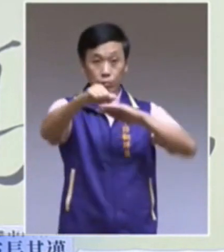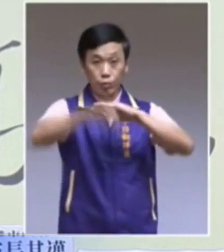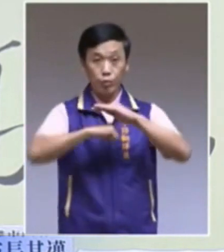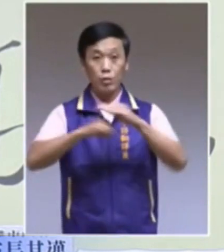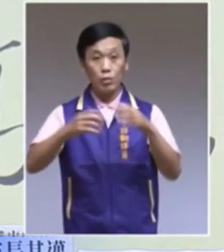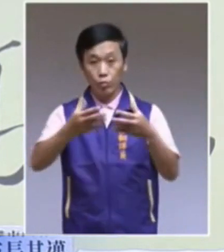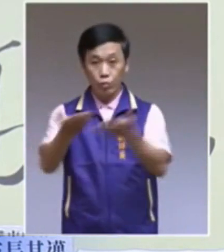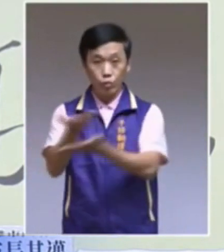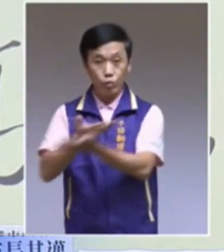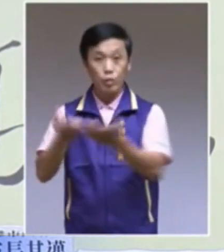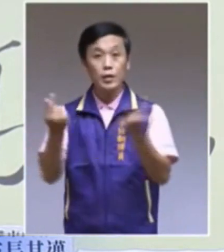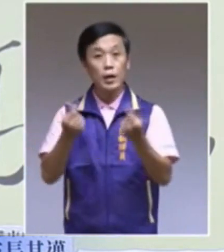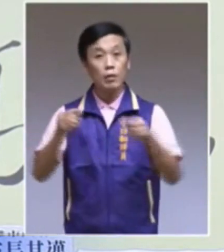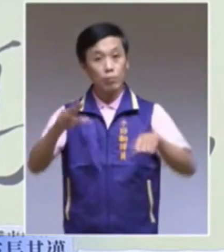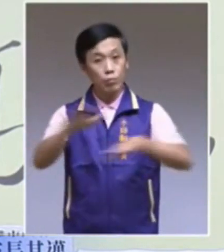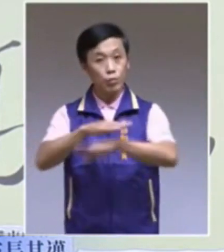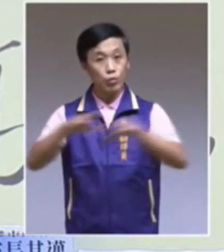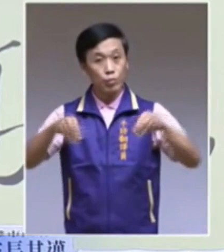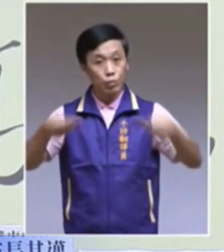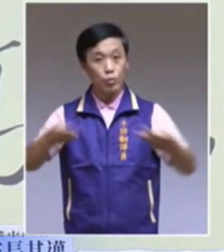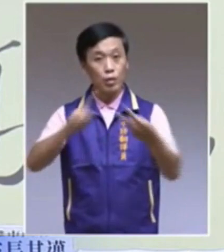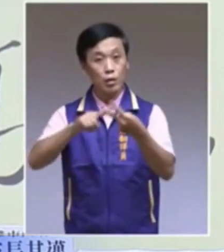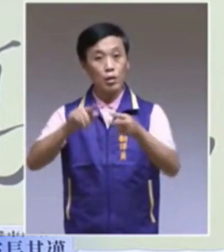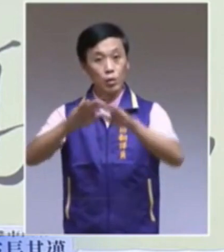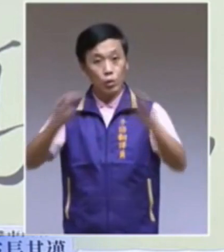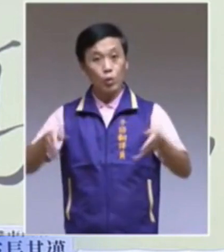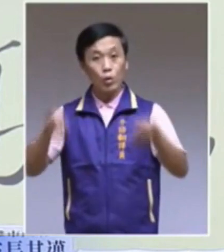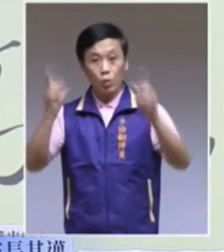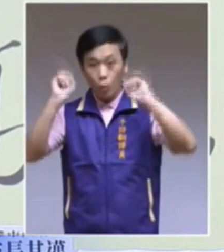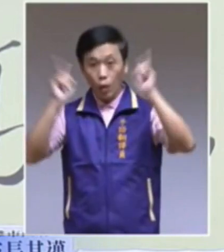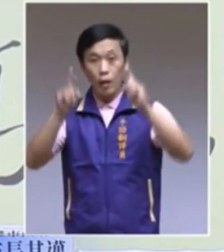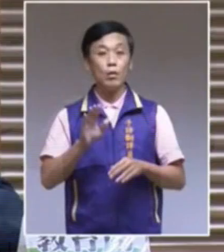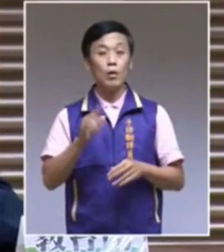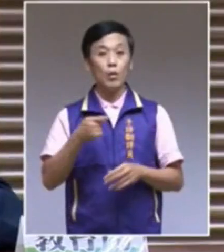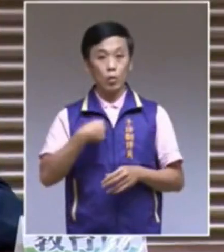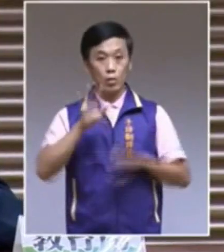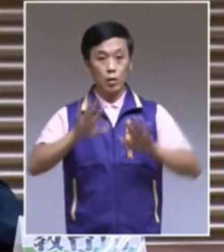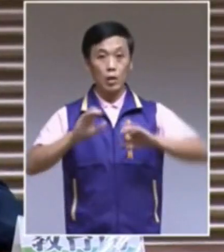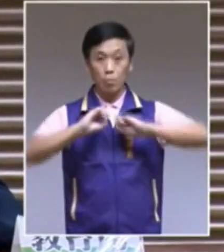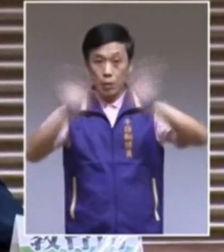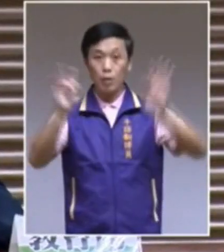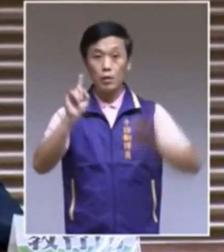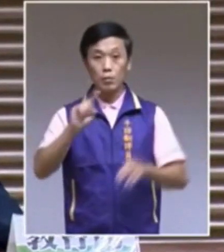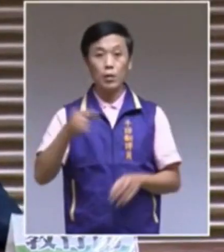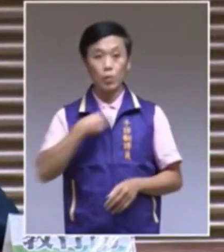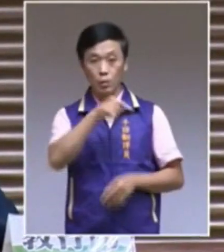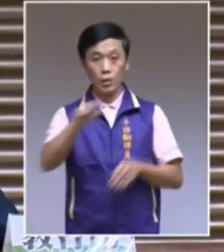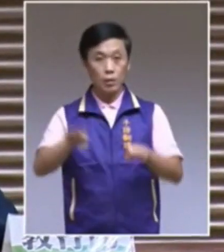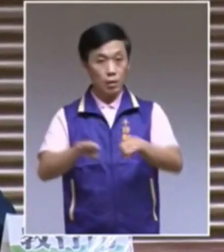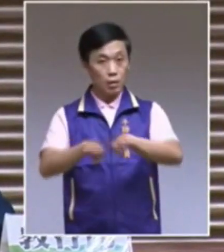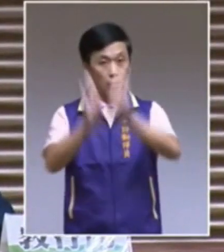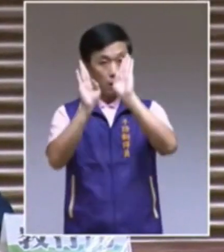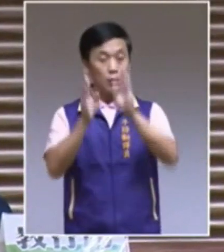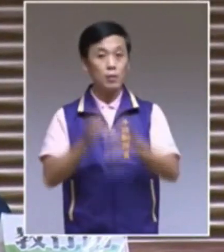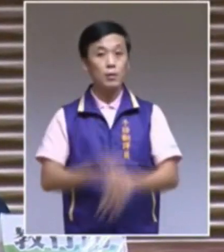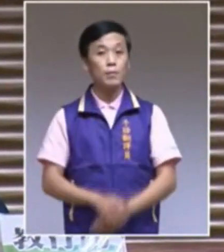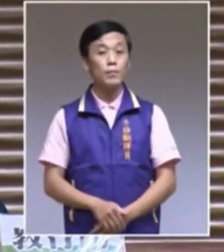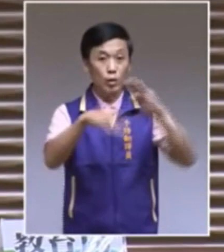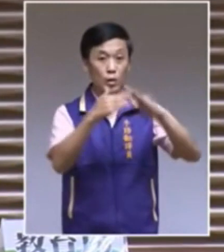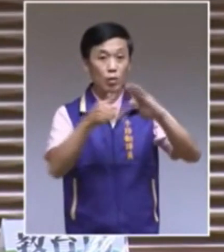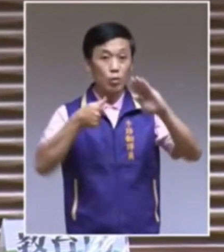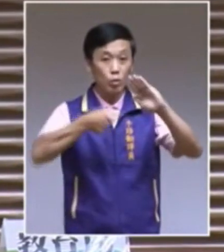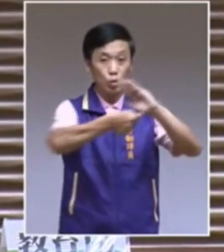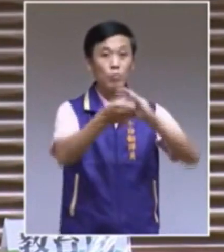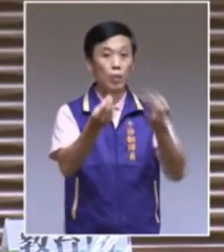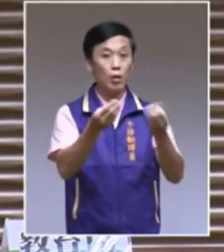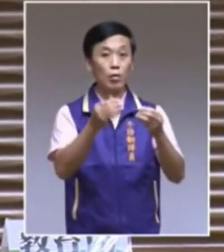包括麻将、桌游，这个能免则免。 而针对开学，高雄市教育局长谢文彬指出，